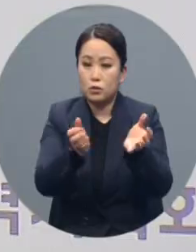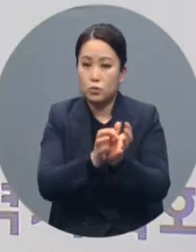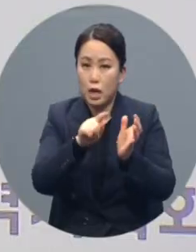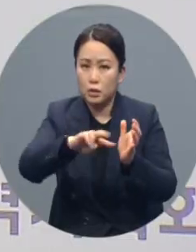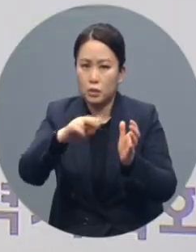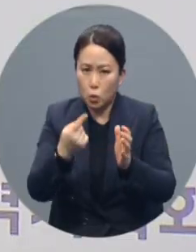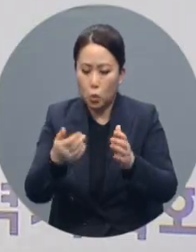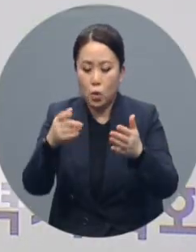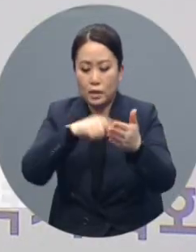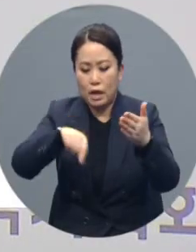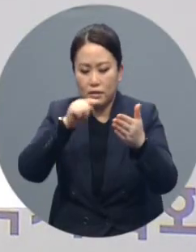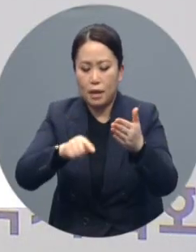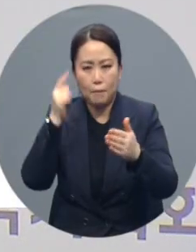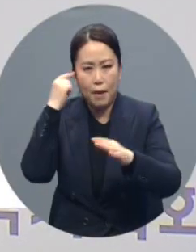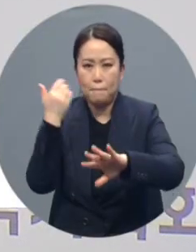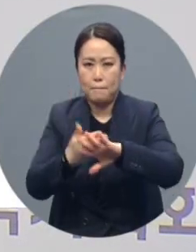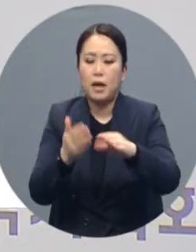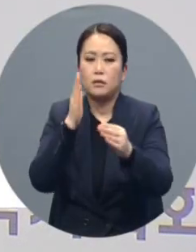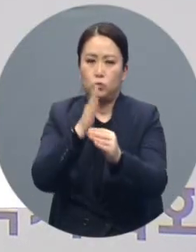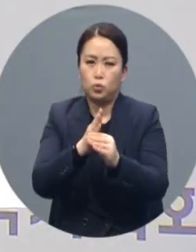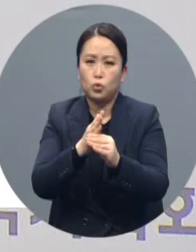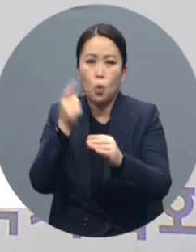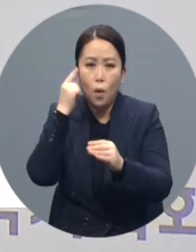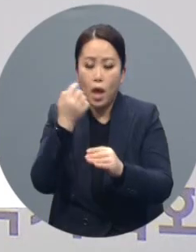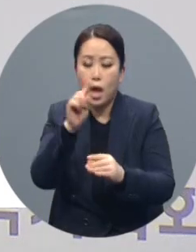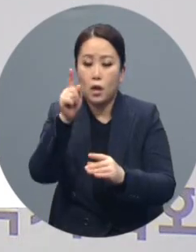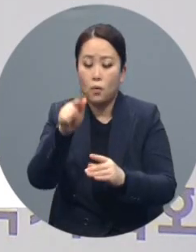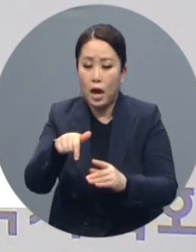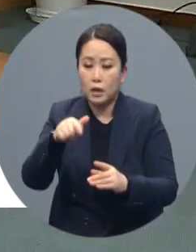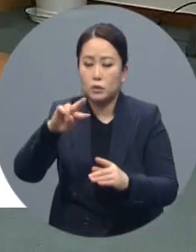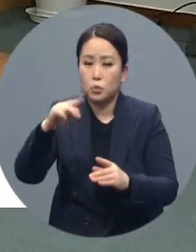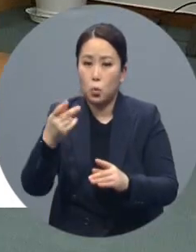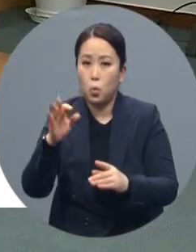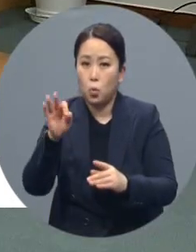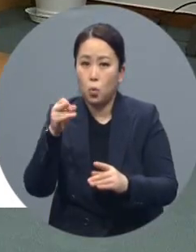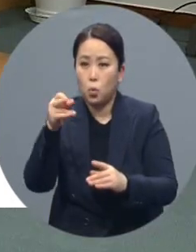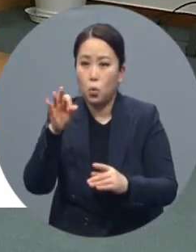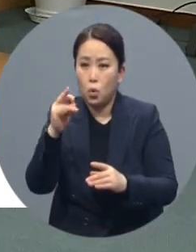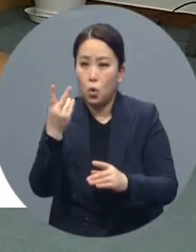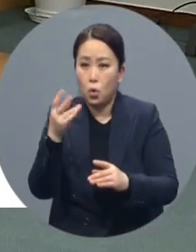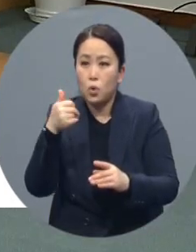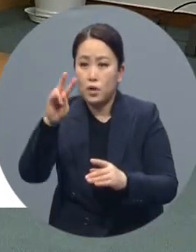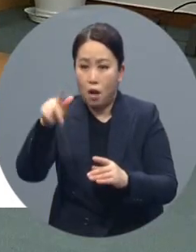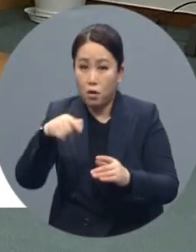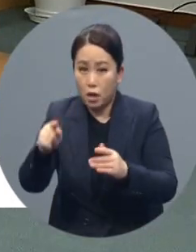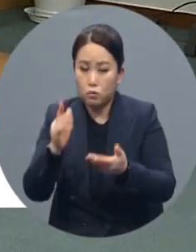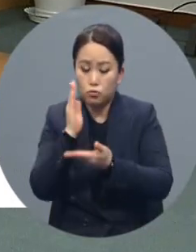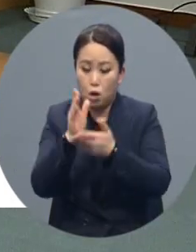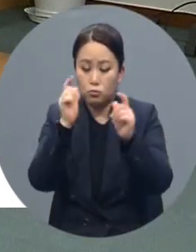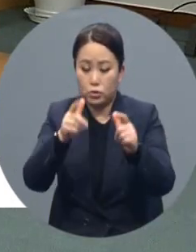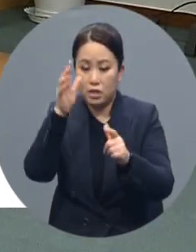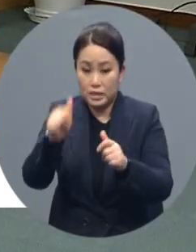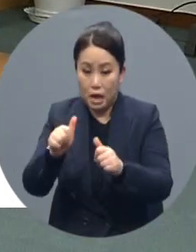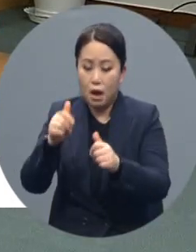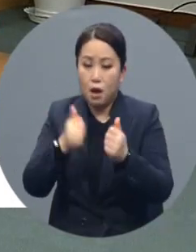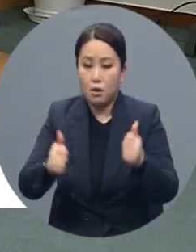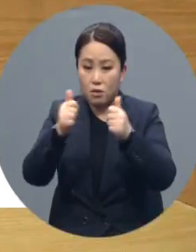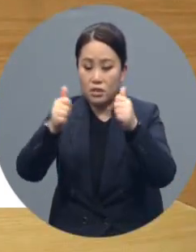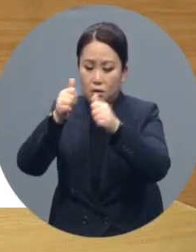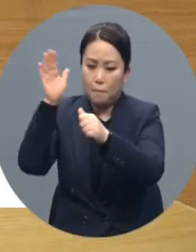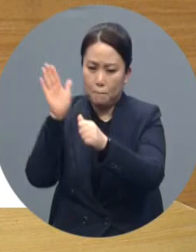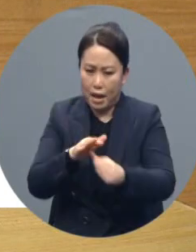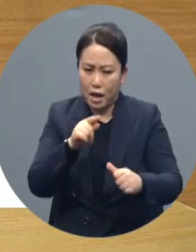있습니다. 수영구청장 후보에 도전했던 곽동혁 전 시의원은 공천 심사에서 탈락하자 탈당하고 무소속